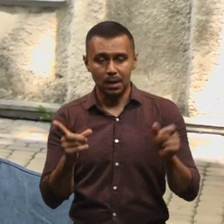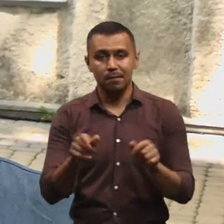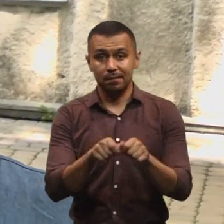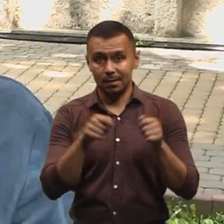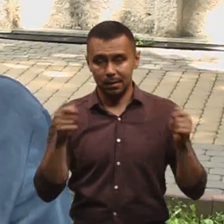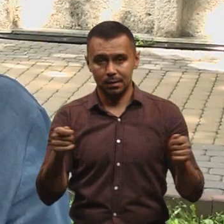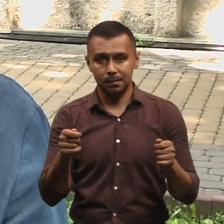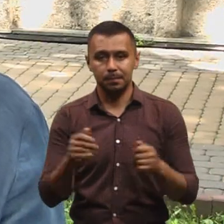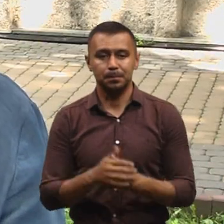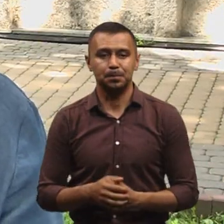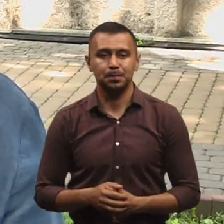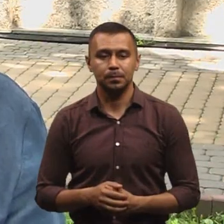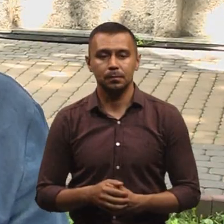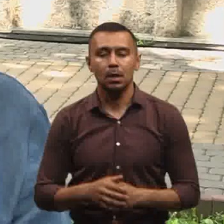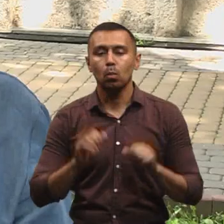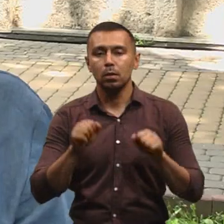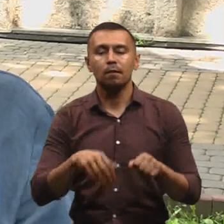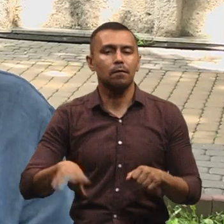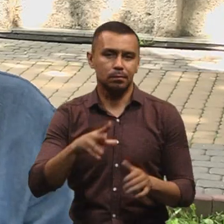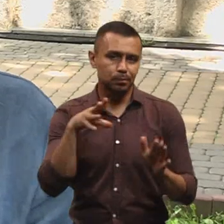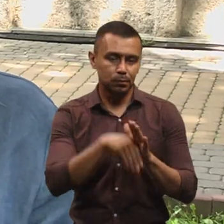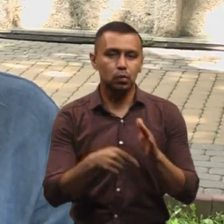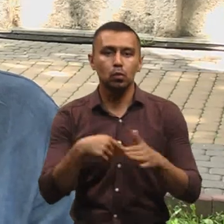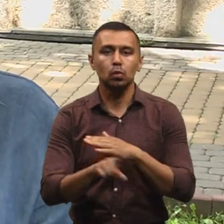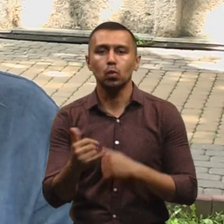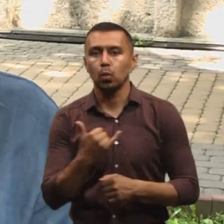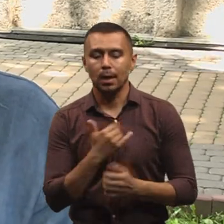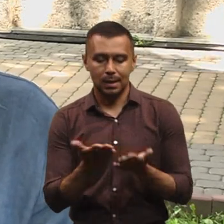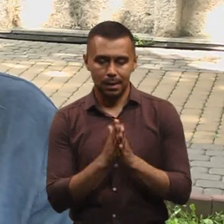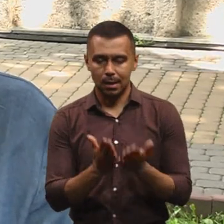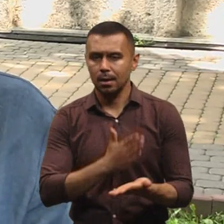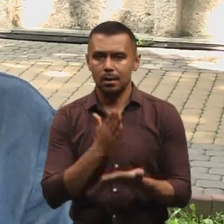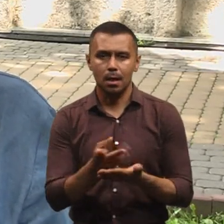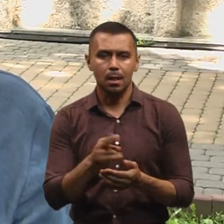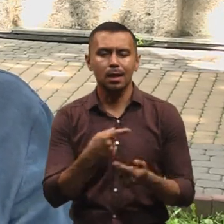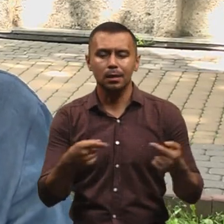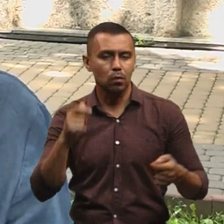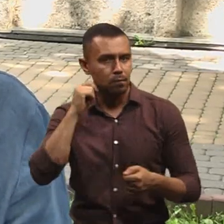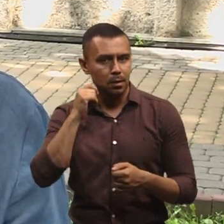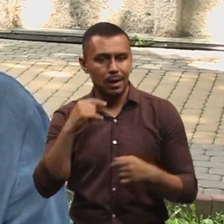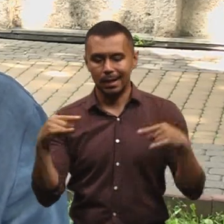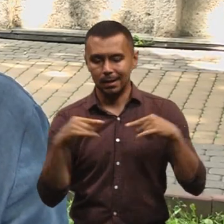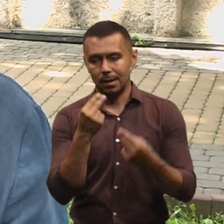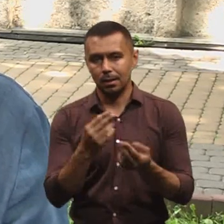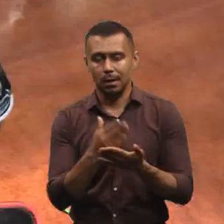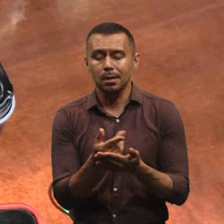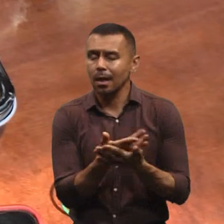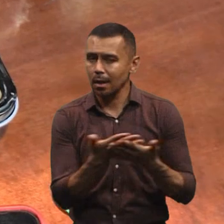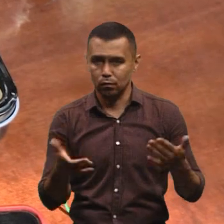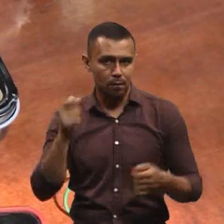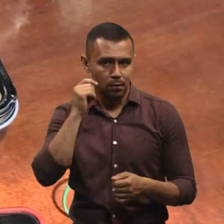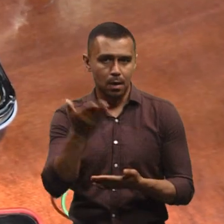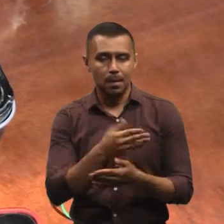відкритий Віра торчевська можу ще долучатися тому що в нас і книги є для різного віку і настільні ігри є для різного віку